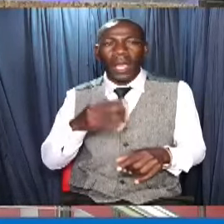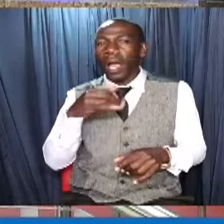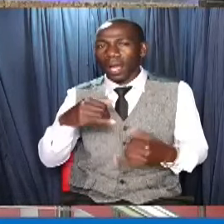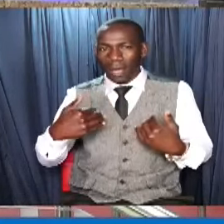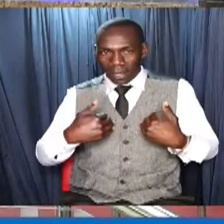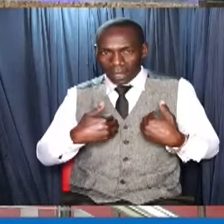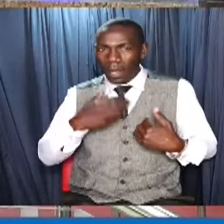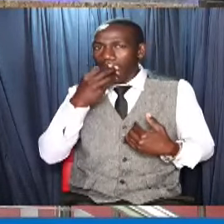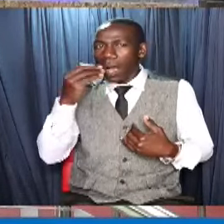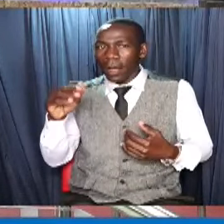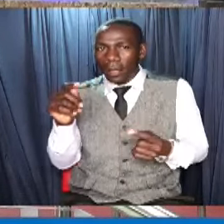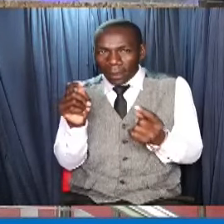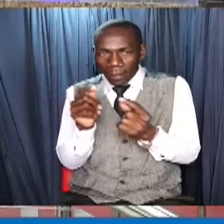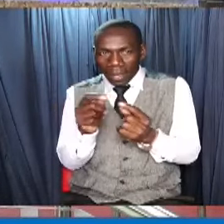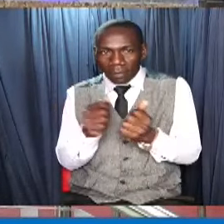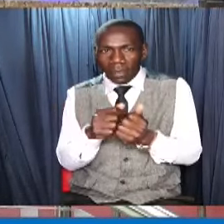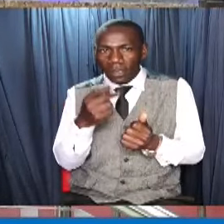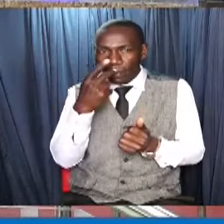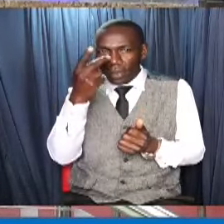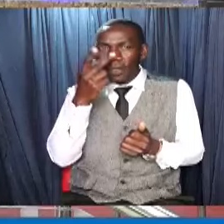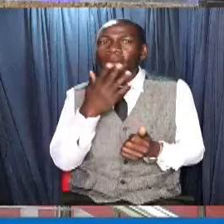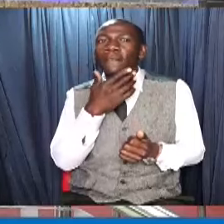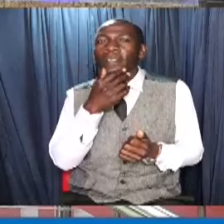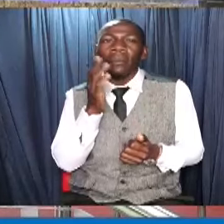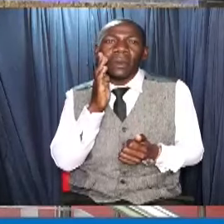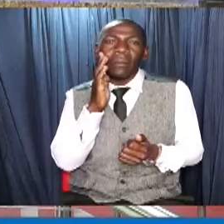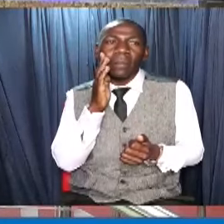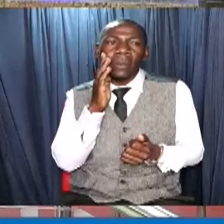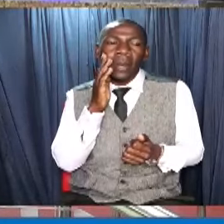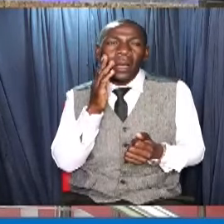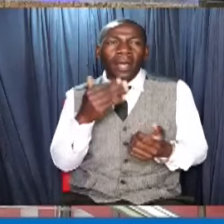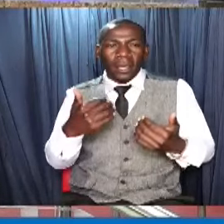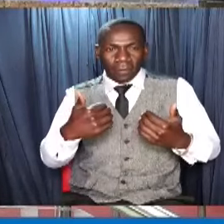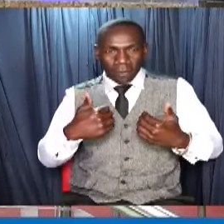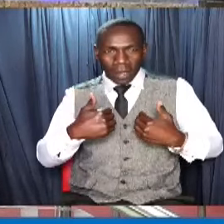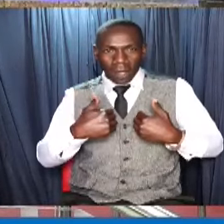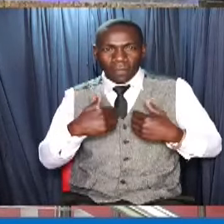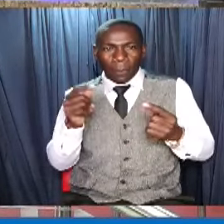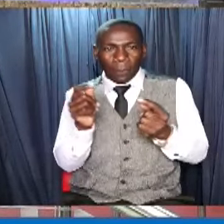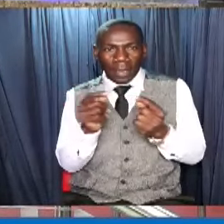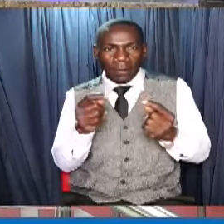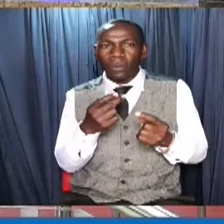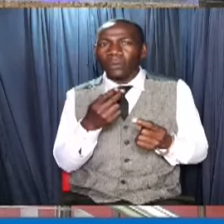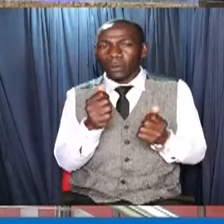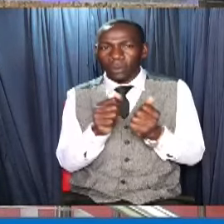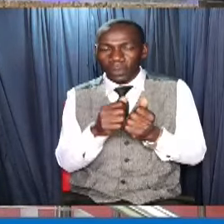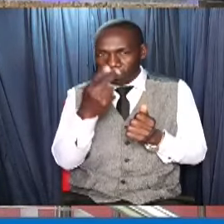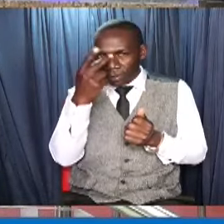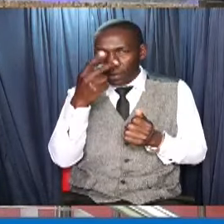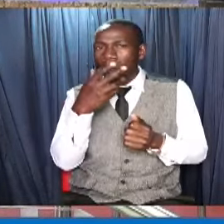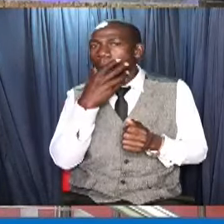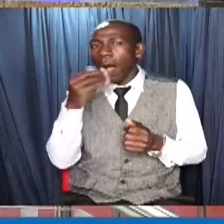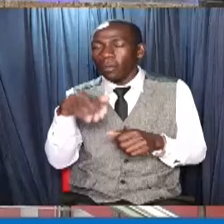But because I was cursed. Ya uchungu kwa baba na mama. Of bitterness to my mtu akiingia uchungu na wazazi. When you get to bitterness with your parents. Analama itamuandama,